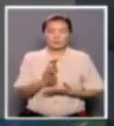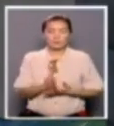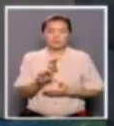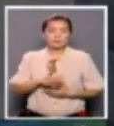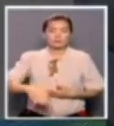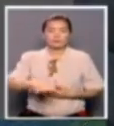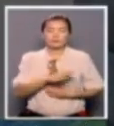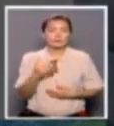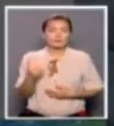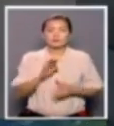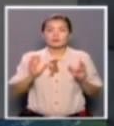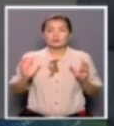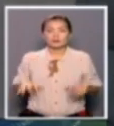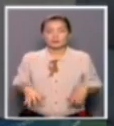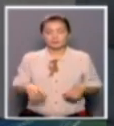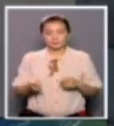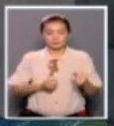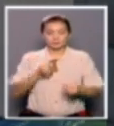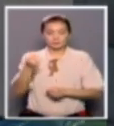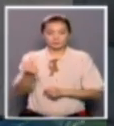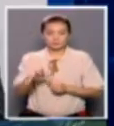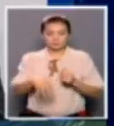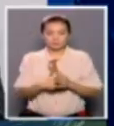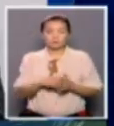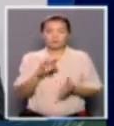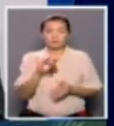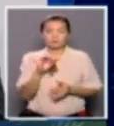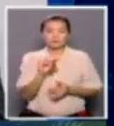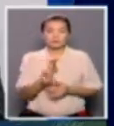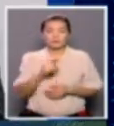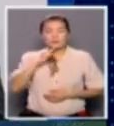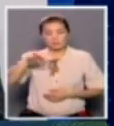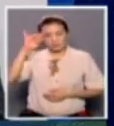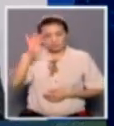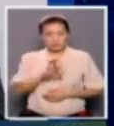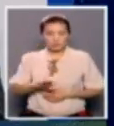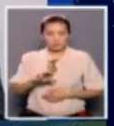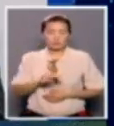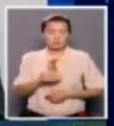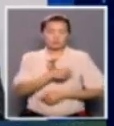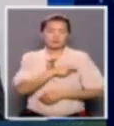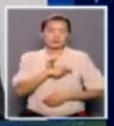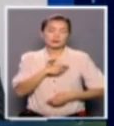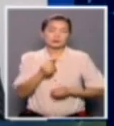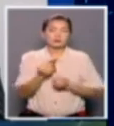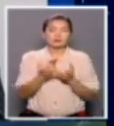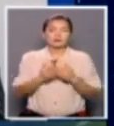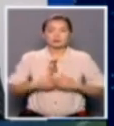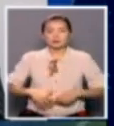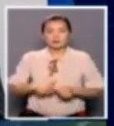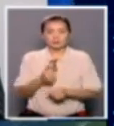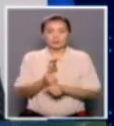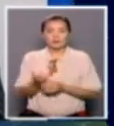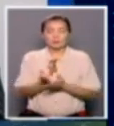Атырау облысы әкімінің бірінші орынбасарлығына тағайындалғанға дейін Серік Айдарбеков Қазақстан Республикасы парламенті мәжілісі аппаратының